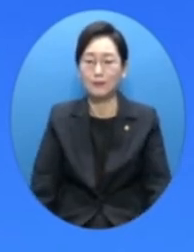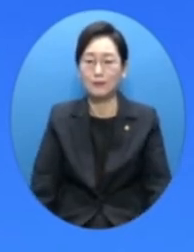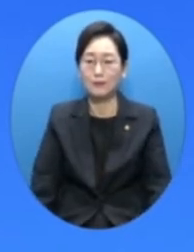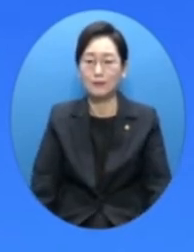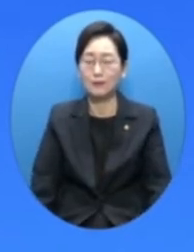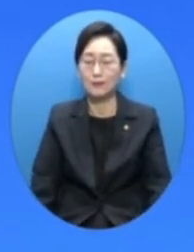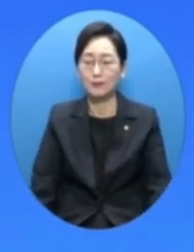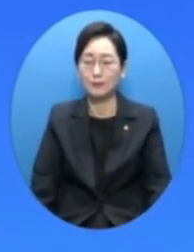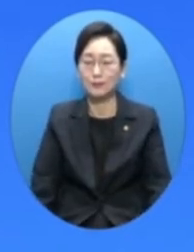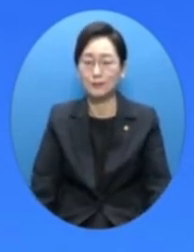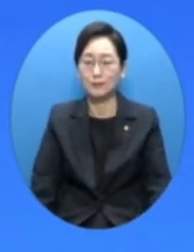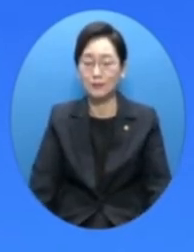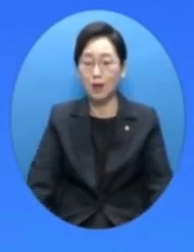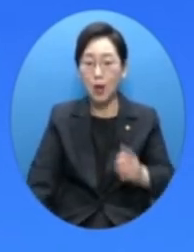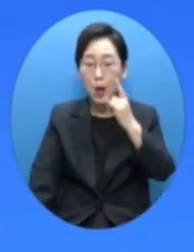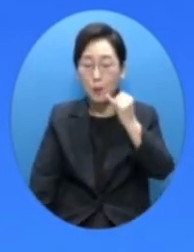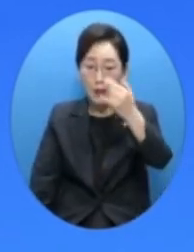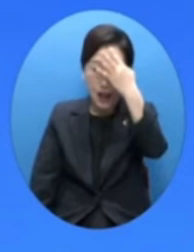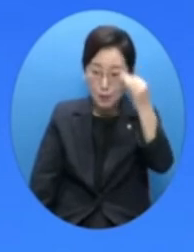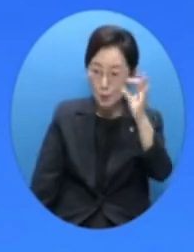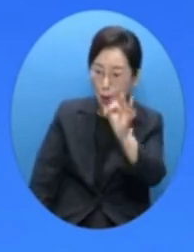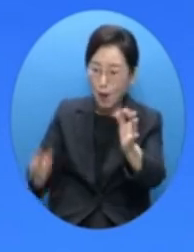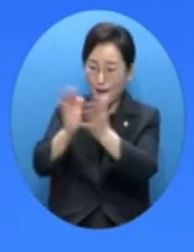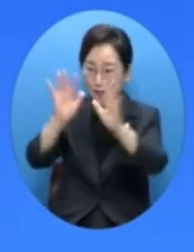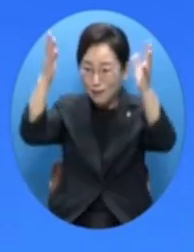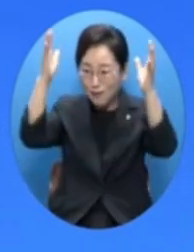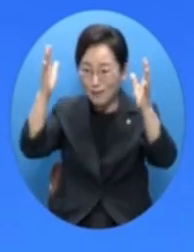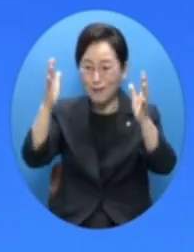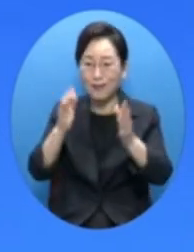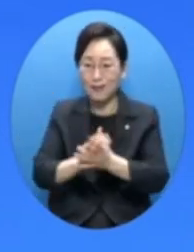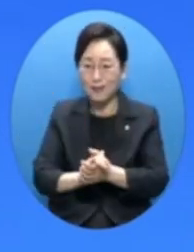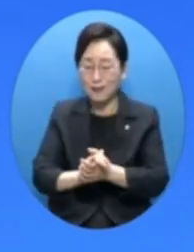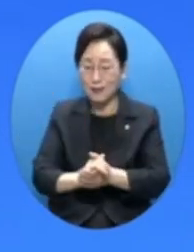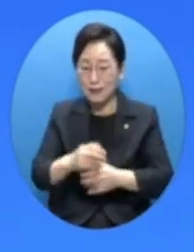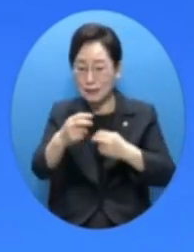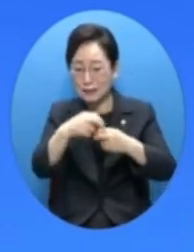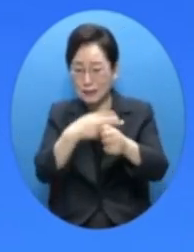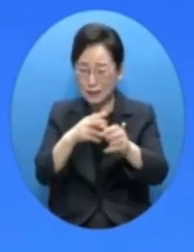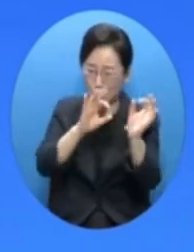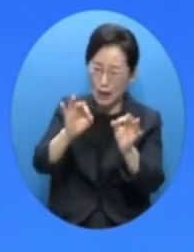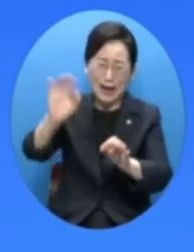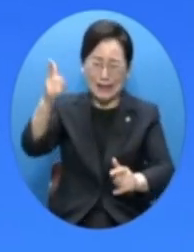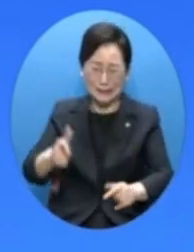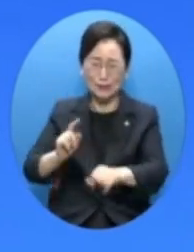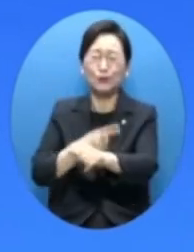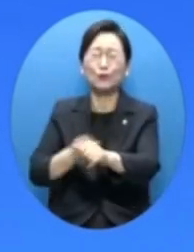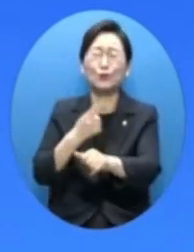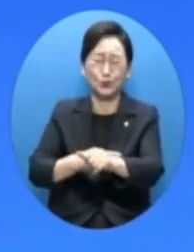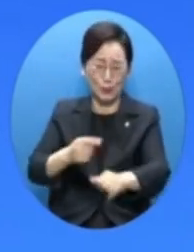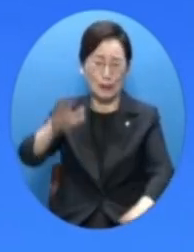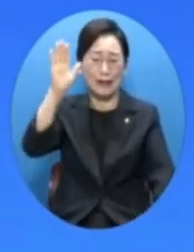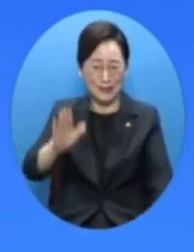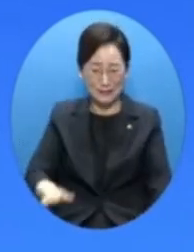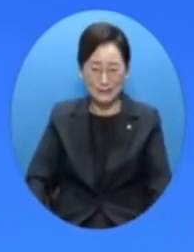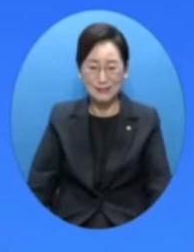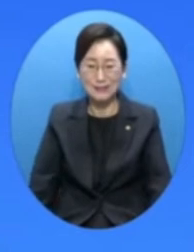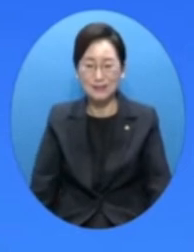그러니까 어머니와 할머니가 보고 할렐루야 하니까 옆에서 의사가 이거 반사신경으로 툭침 올라가는 거라고.